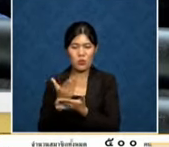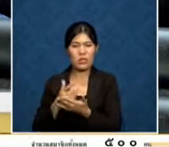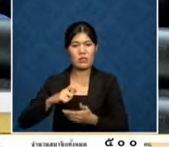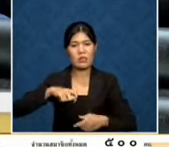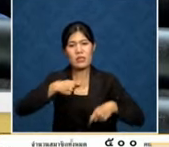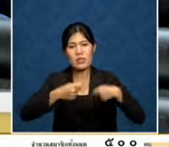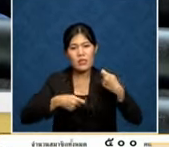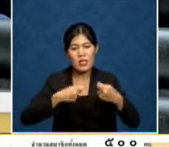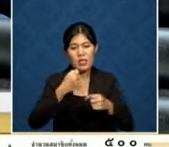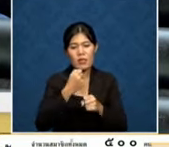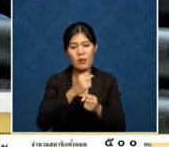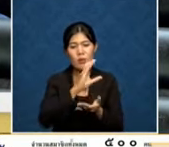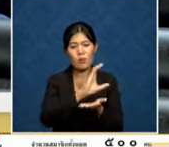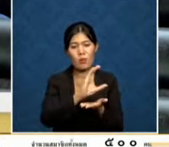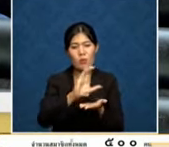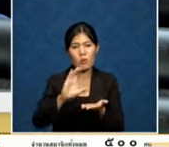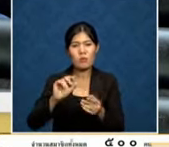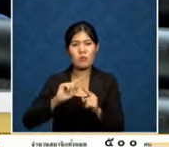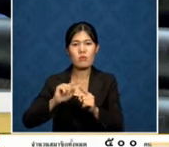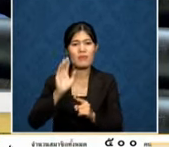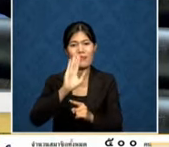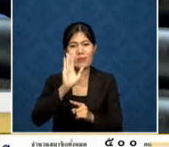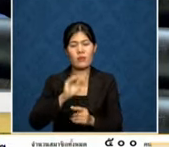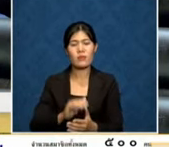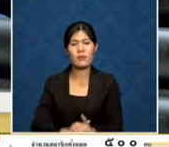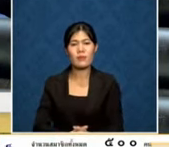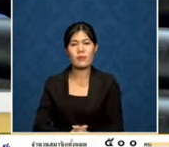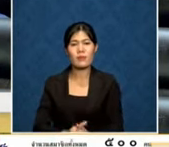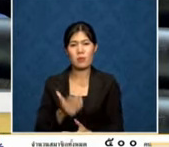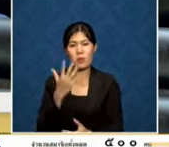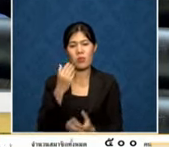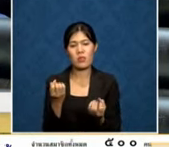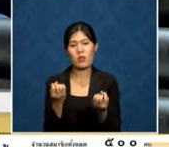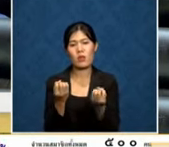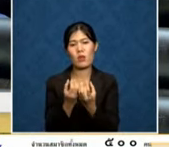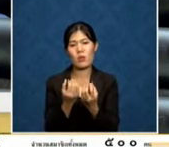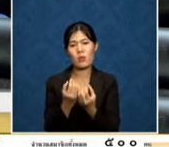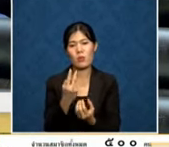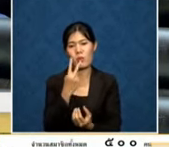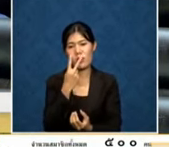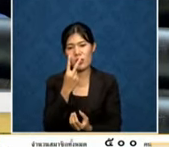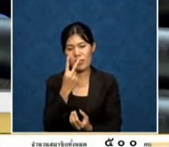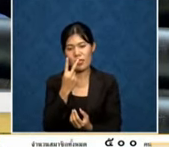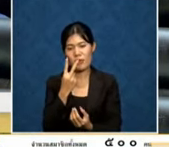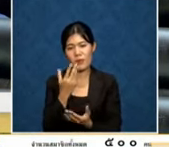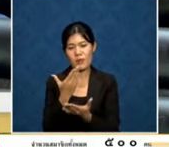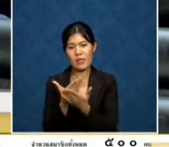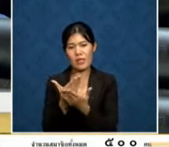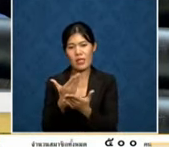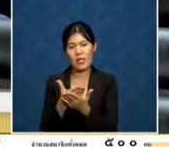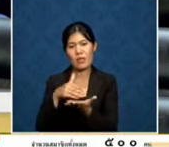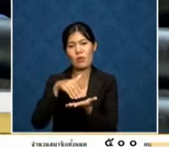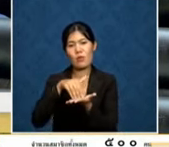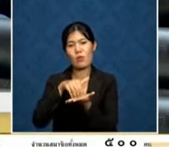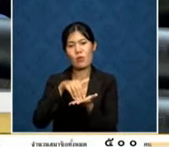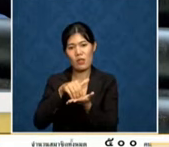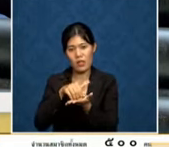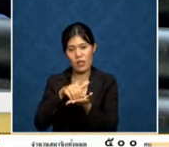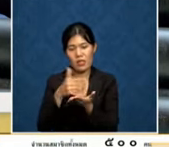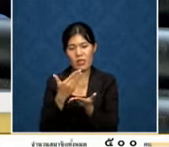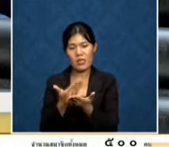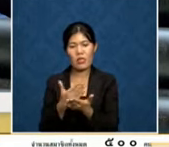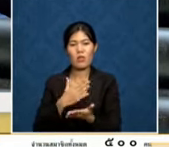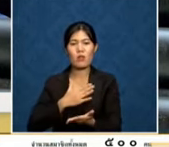ประมาณเพราะจะแสดงให้เห็นถึงความอ่อนแอของระบบการเงินไทยทำให้ค่าเงินของเรา